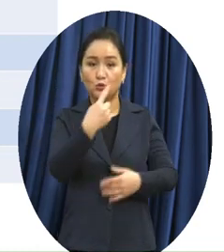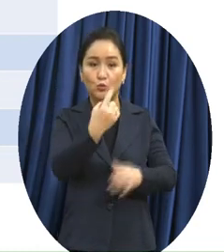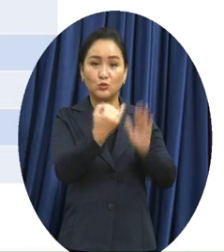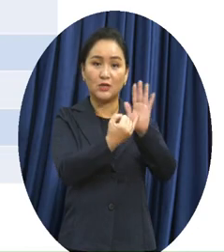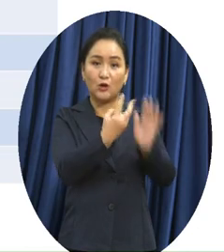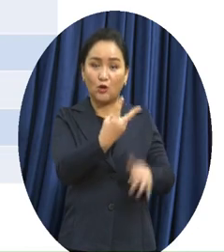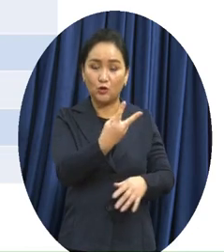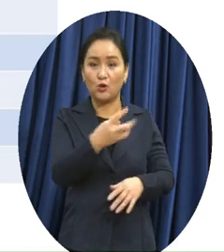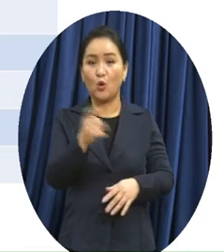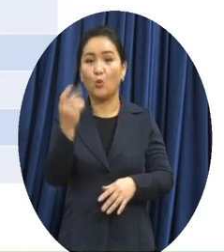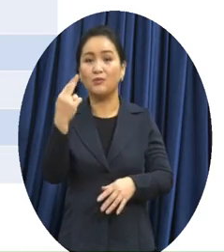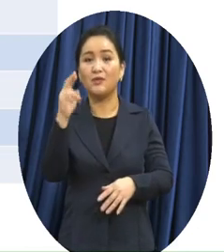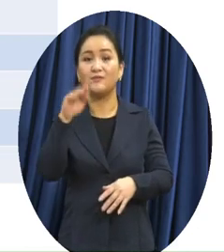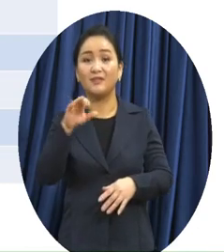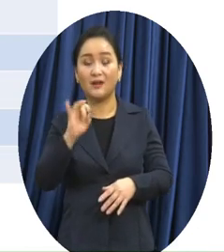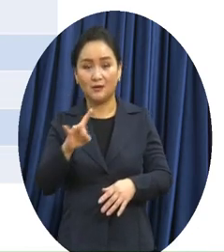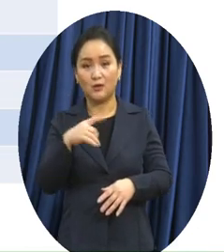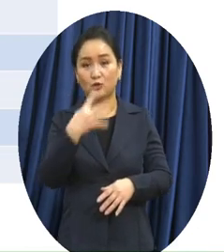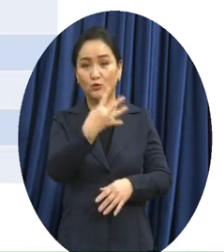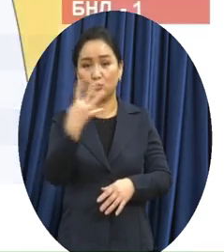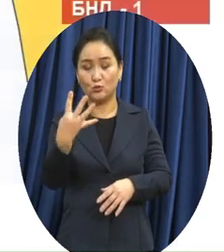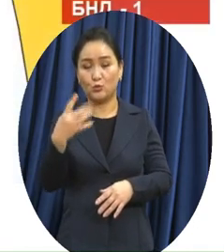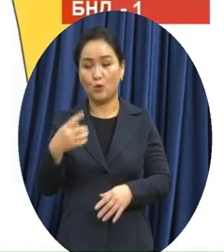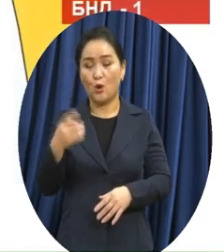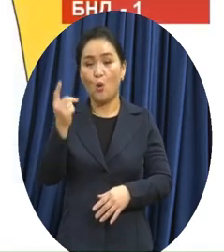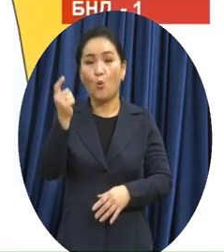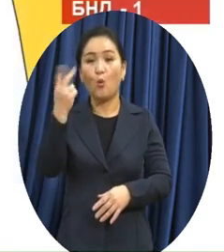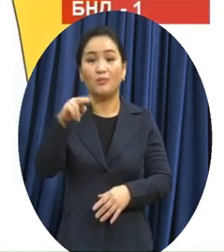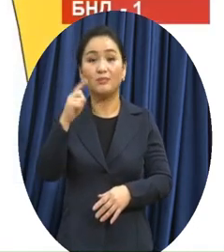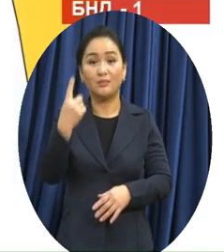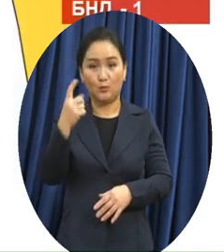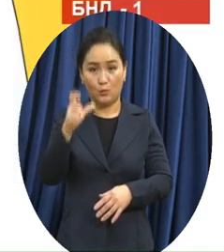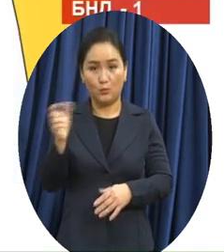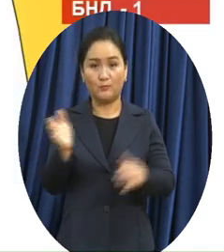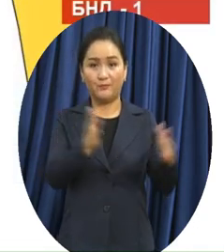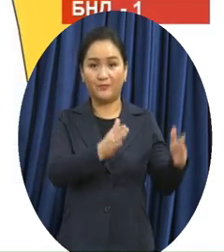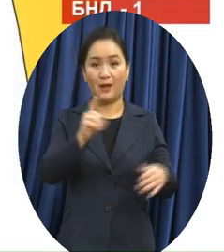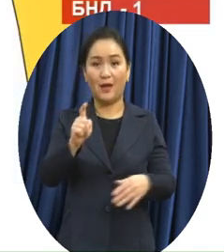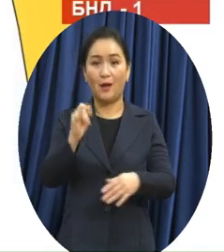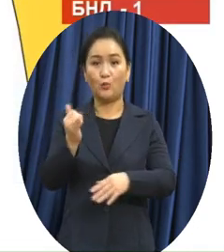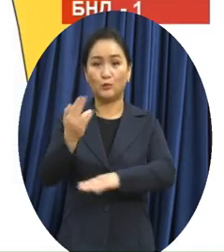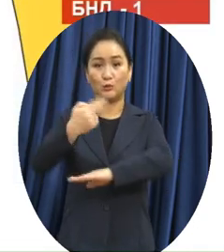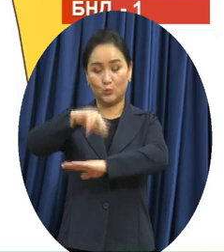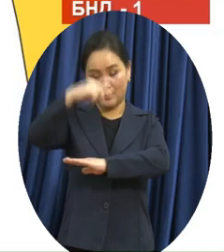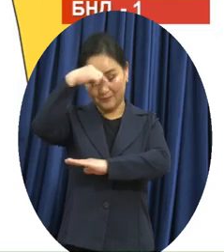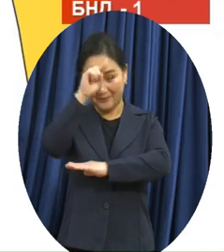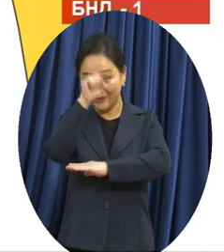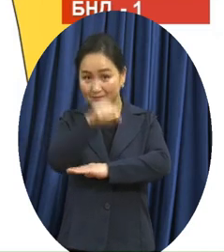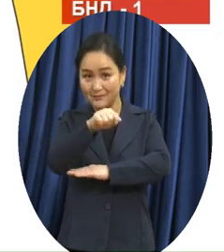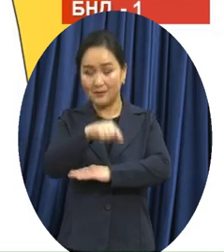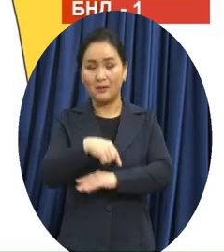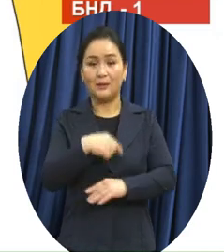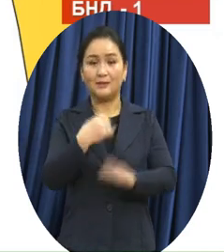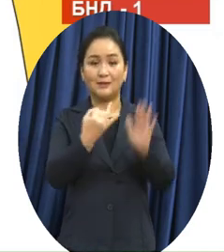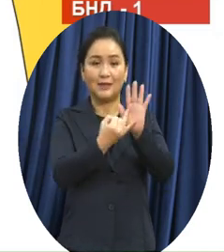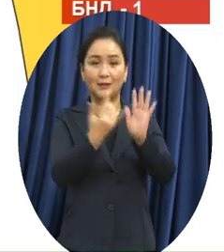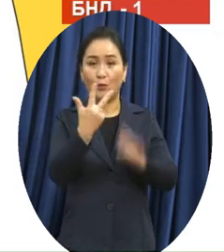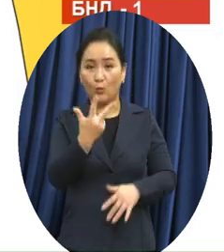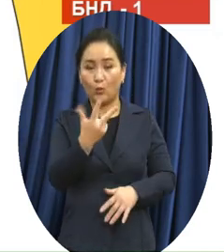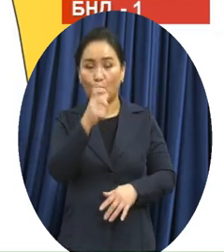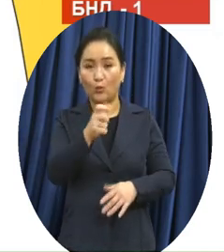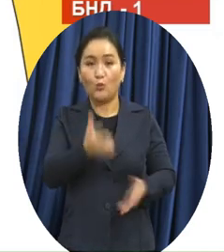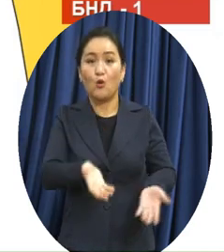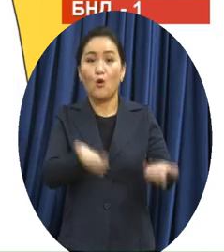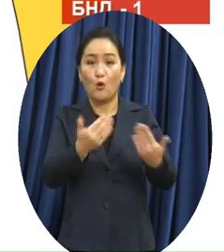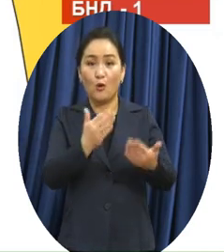хүнд дөвтөр 44, хүнд 1 хүн эмчлэгдэж байна. Хан уул дүүргийн 300 орчим эмчлэгт 73 хүн эмчилгээ